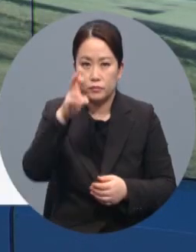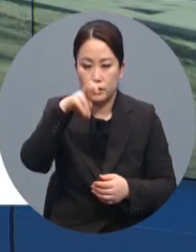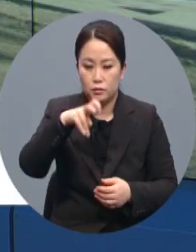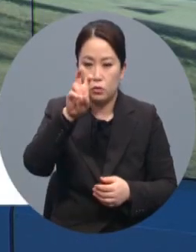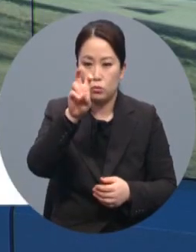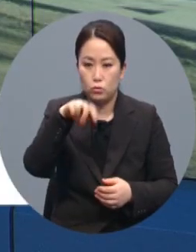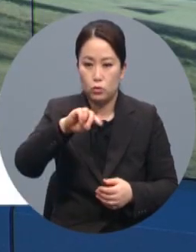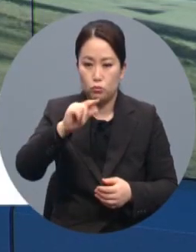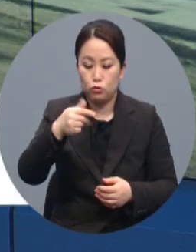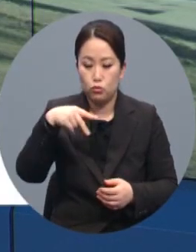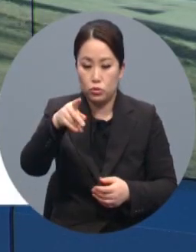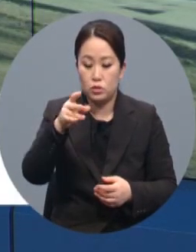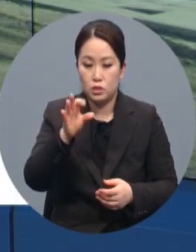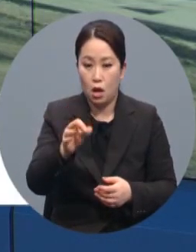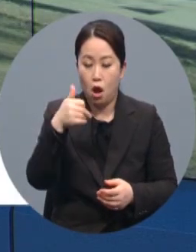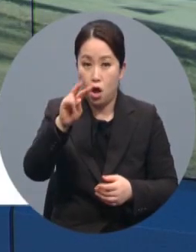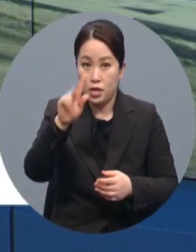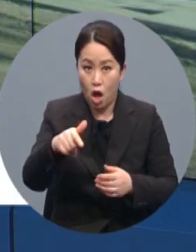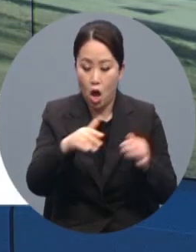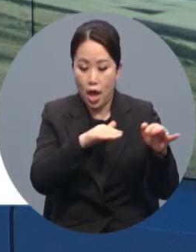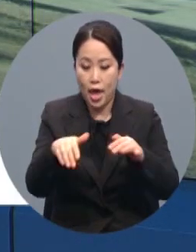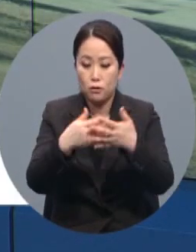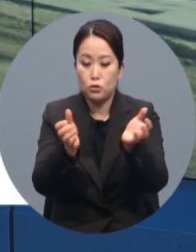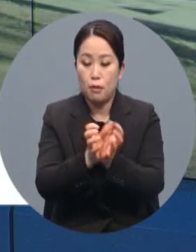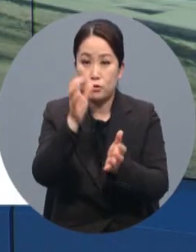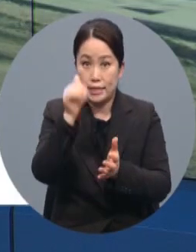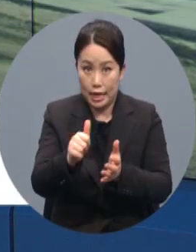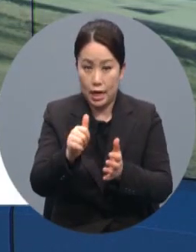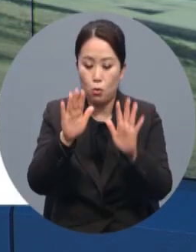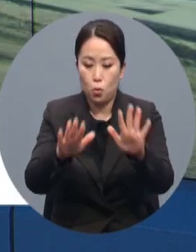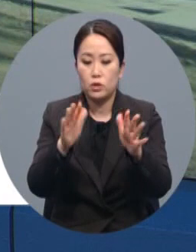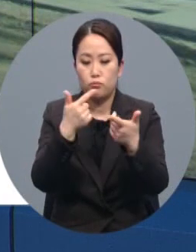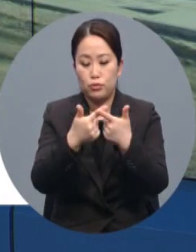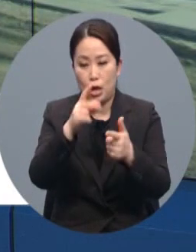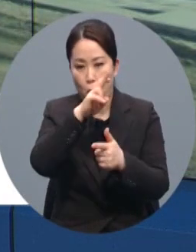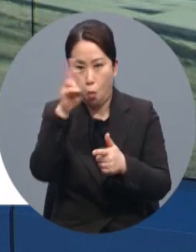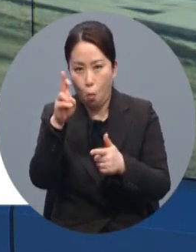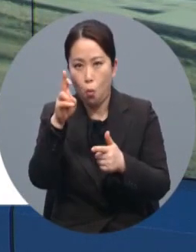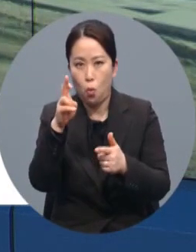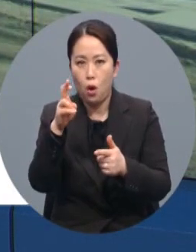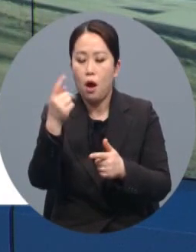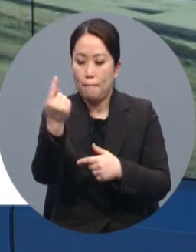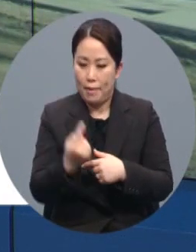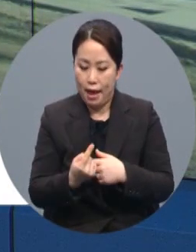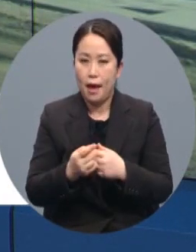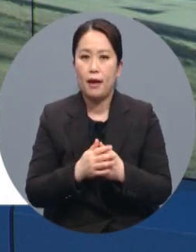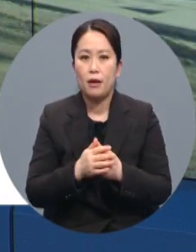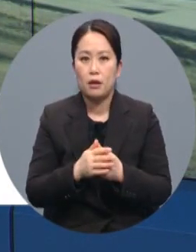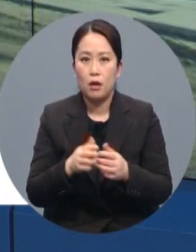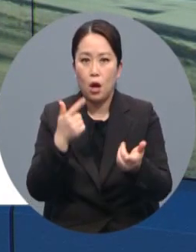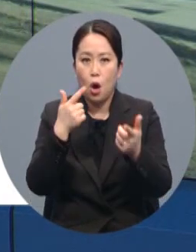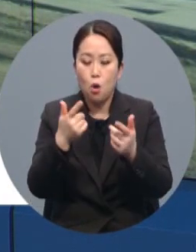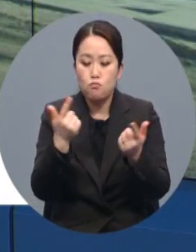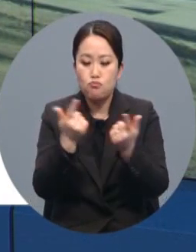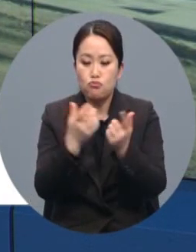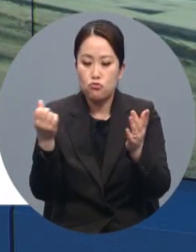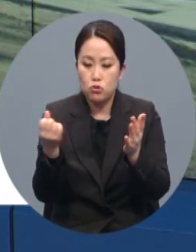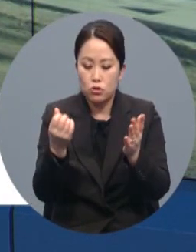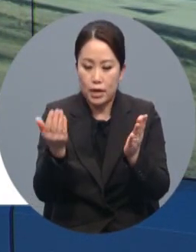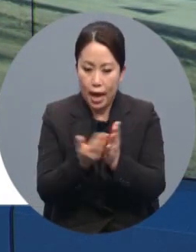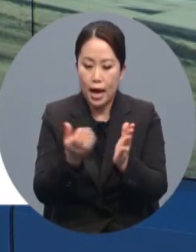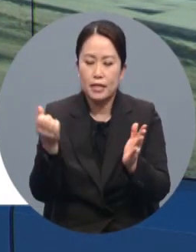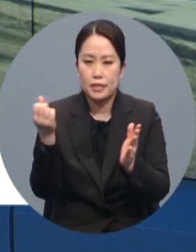문성혁 해양수산부 장관이 오늘 오후 부산을 전격 방문했습니다. 북한 재개발 사업 추진에 최선을